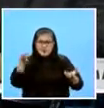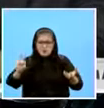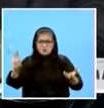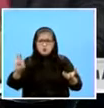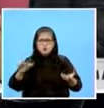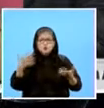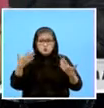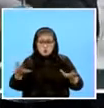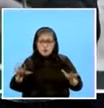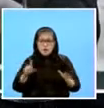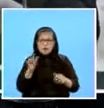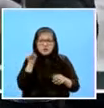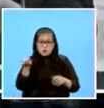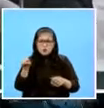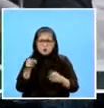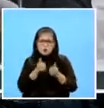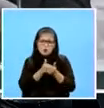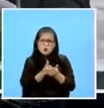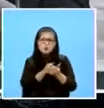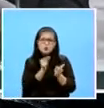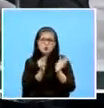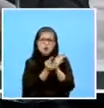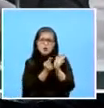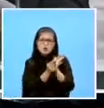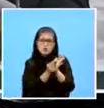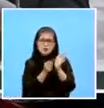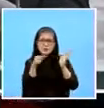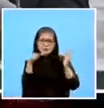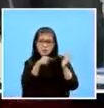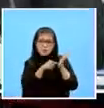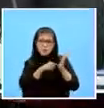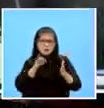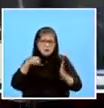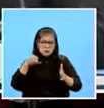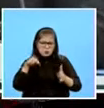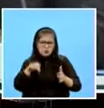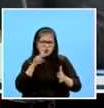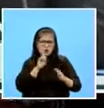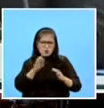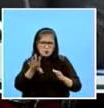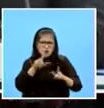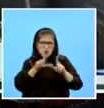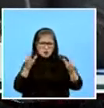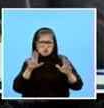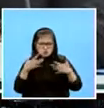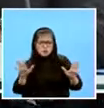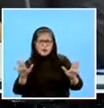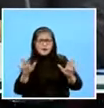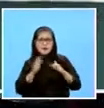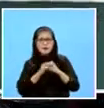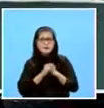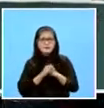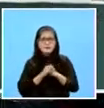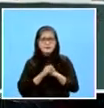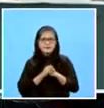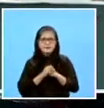tercantum dalam UU Pemilu pada bulan Januari dan dinyatakan lolos. Kemudian pada saat Mahkamah Konstitusi mengeluarkan keputusan agar